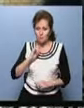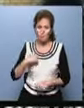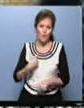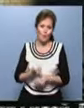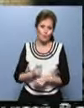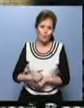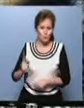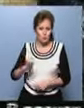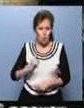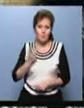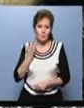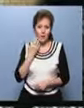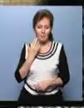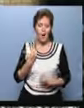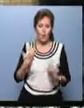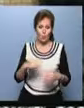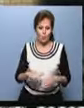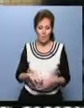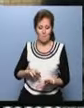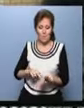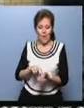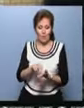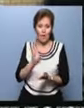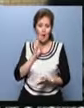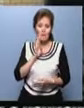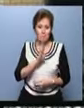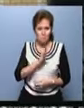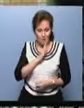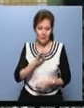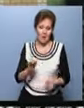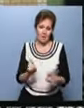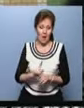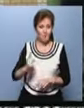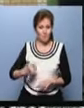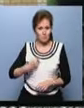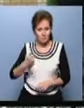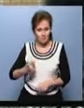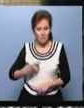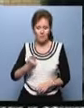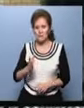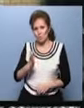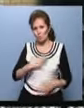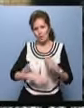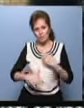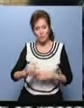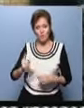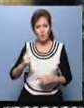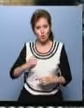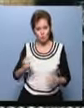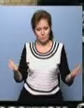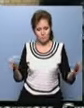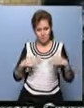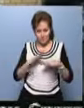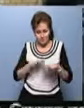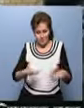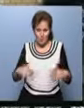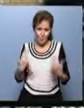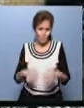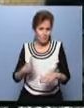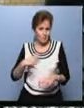когда уже пойдем как мама и как воспитатель. С удовольствием жду детишек. Уже не терпится